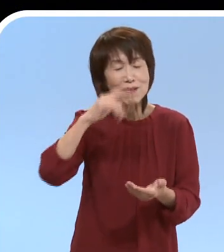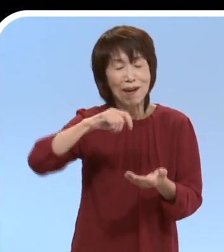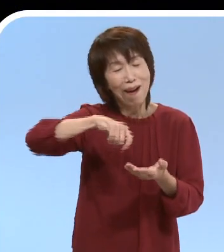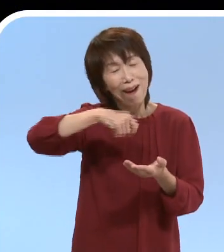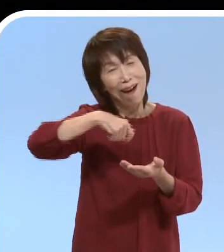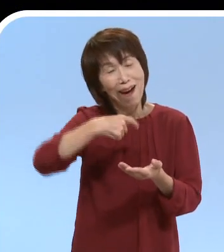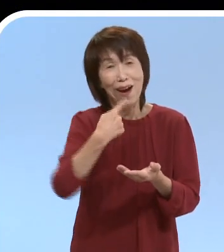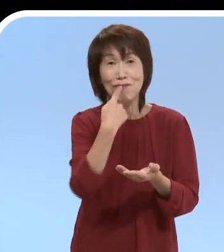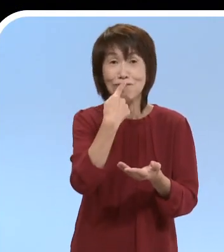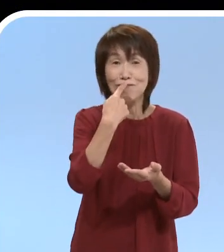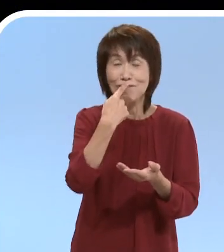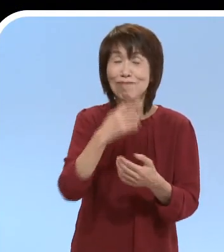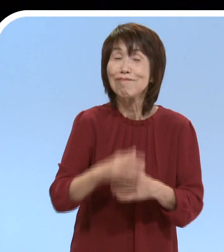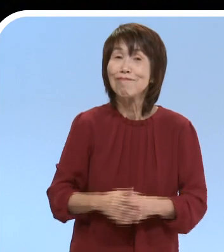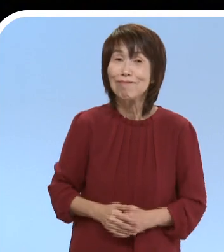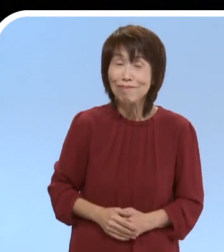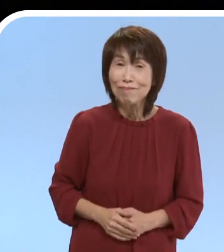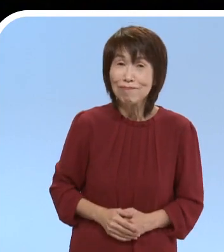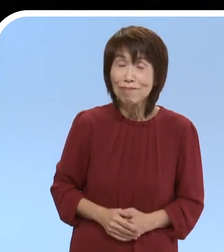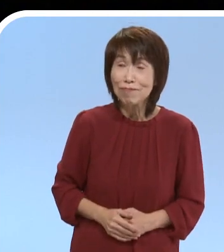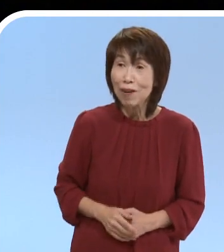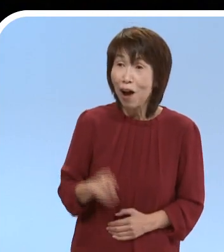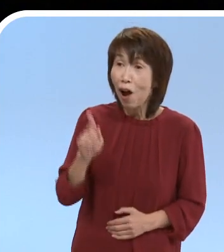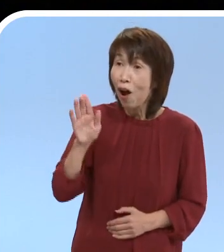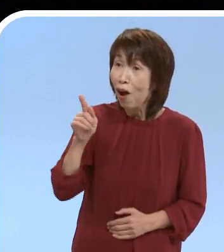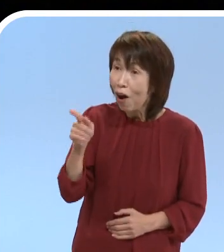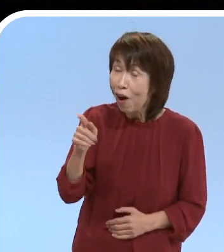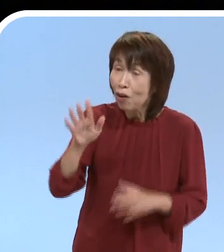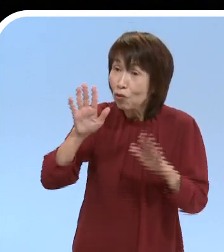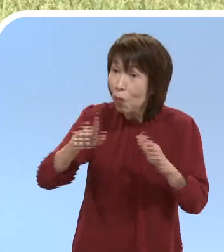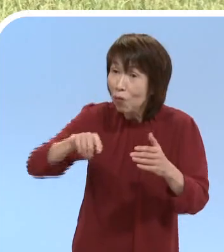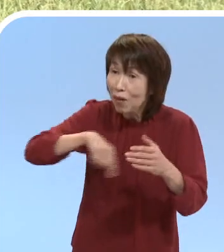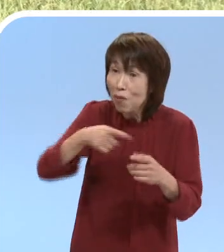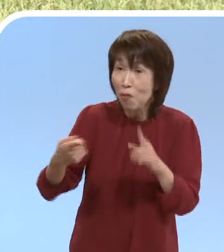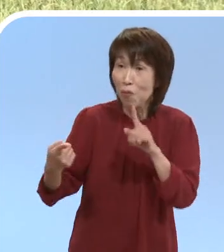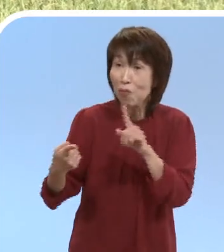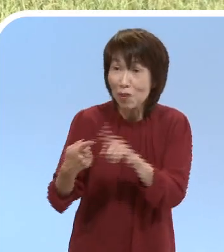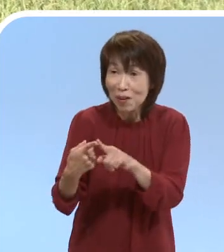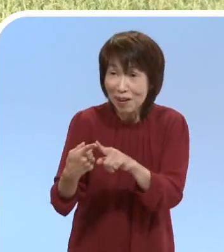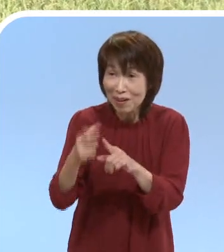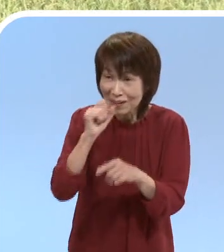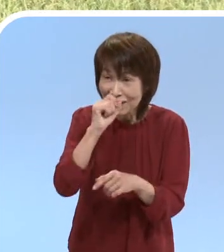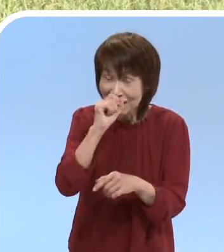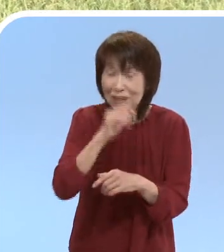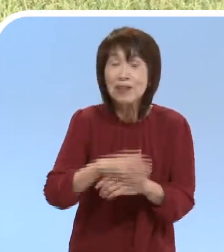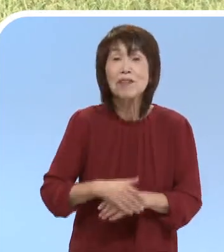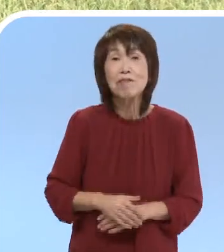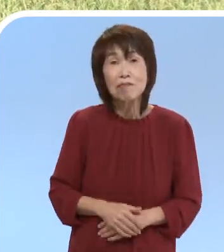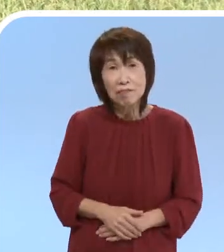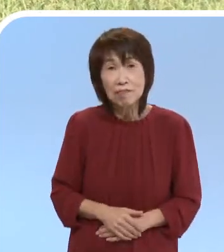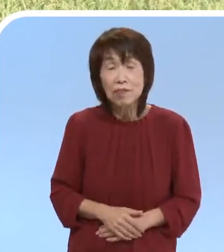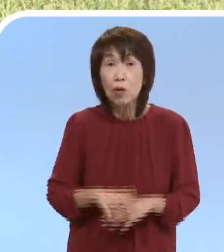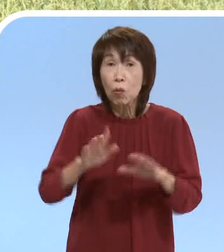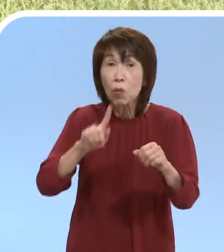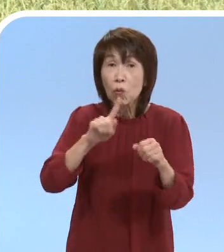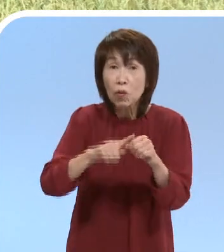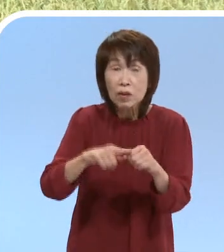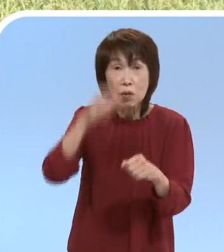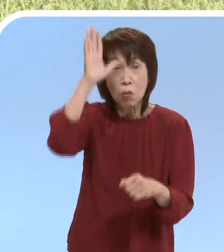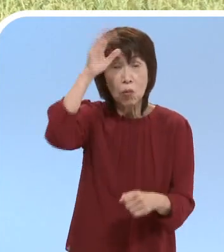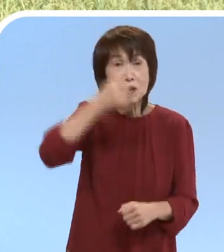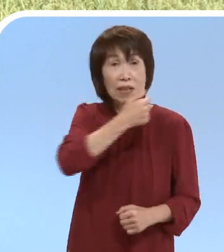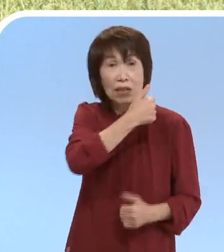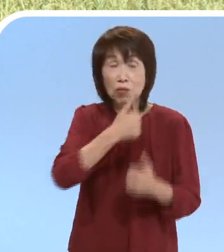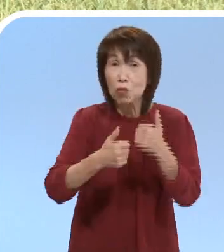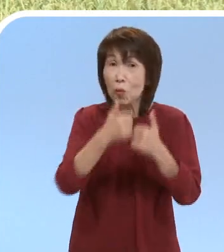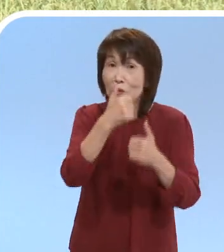鶏胸肉でできてると言っても過言ではないですからね。 いや、そんな赤坂さんにじゃあ今日はぴったりのリポートです。お2023年の